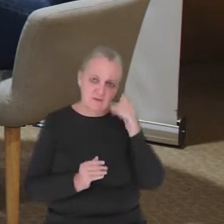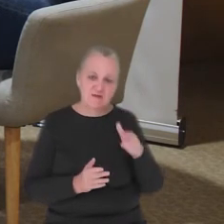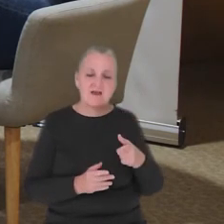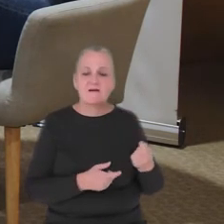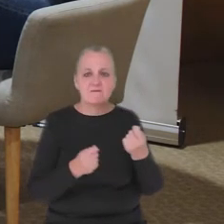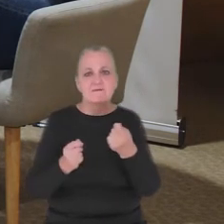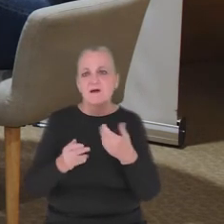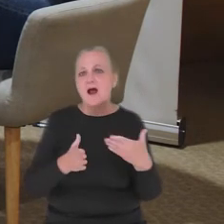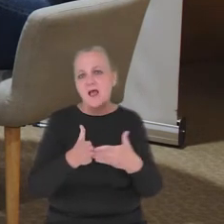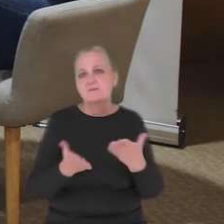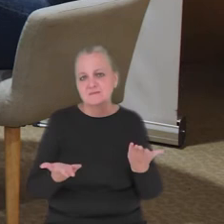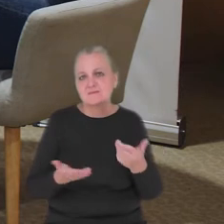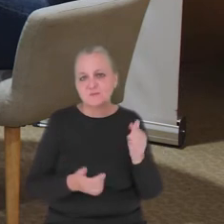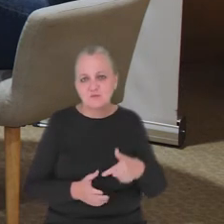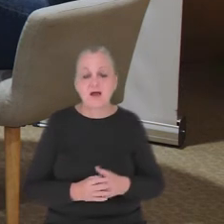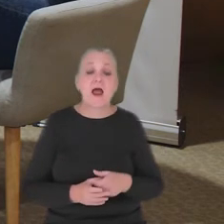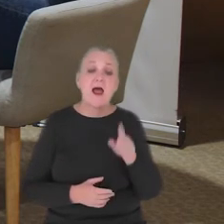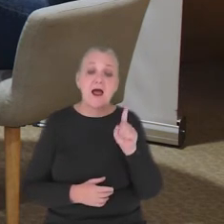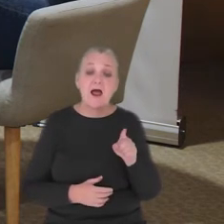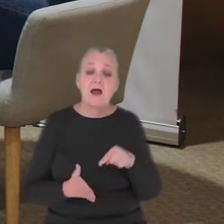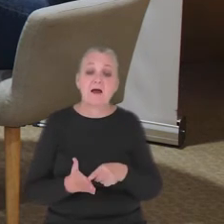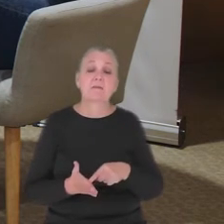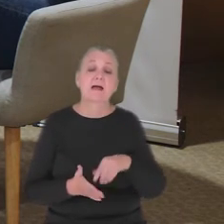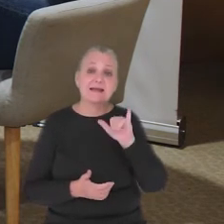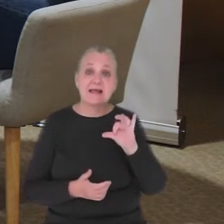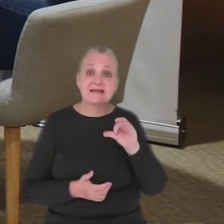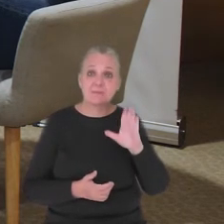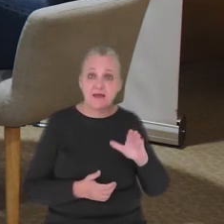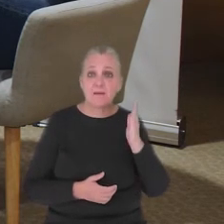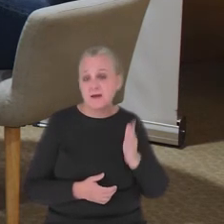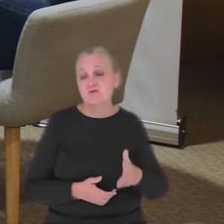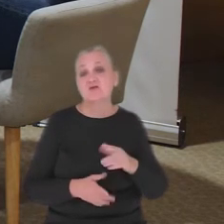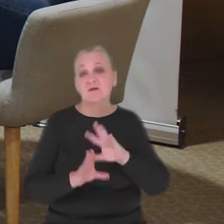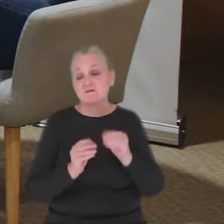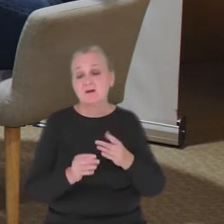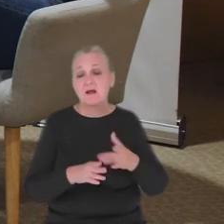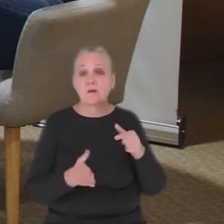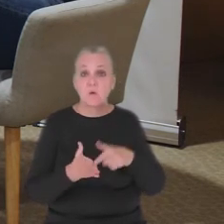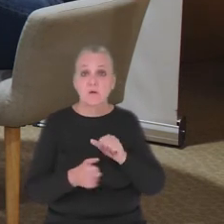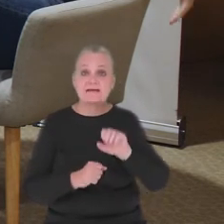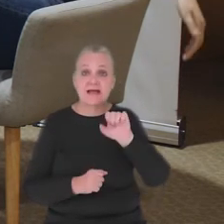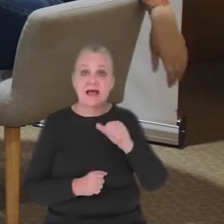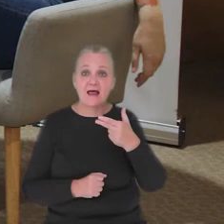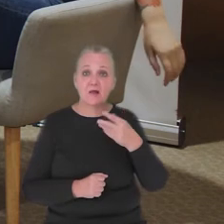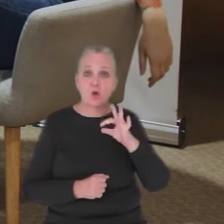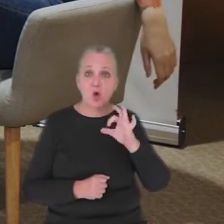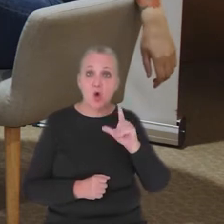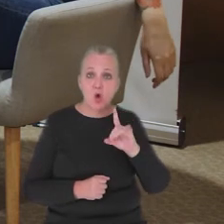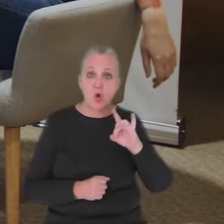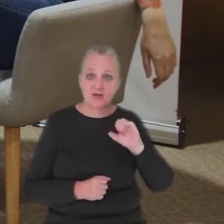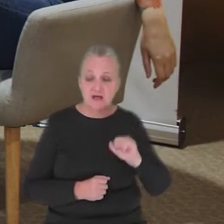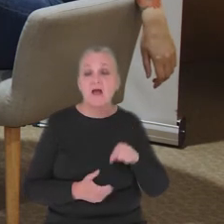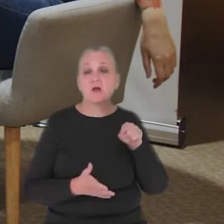cenowo i będzie ISBN i tak dalej, i tak dalej. No jest to antologia, czyli jakby spełnia